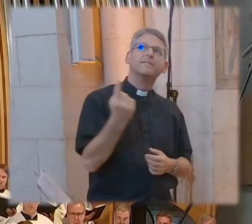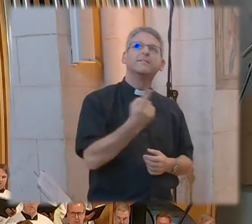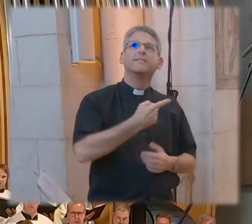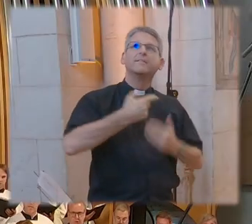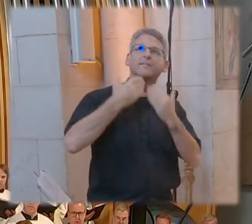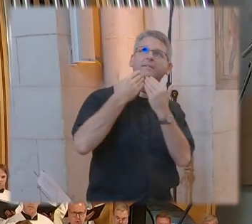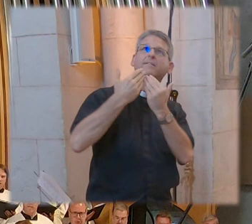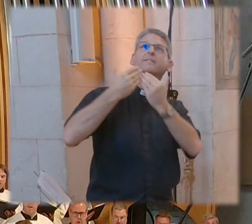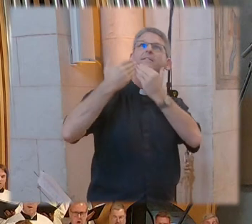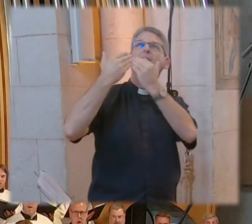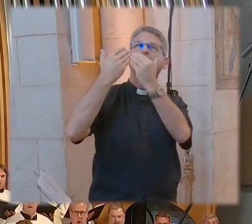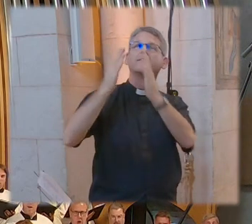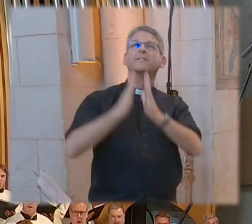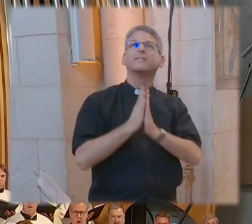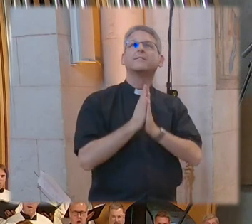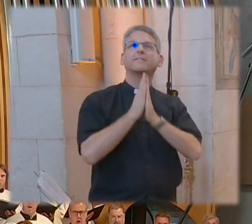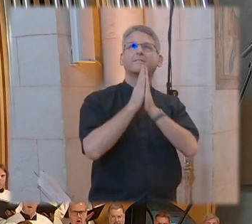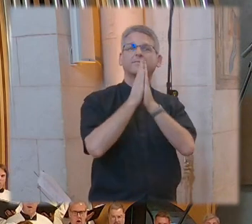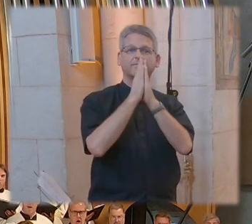Seligen enthüllt.